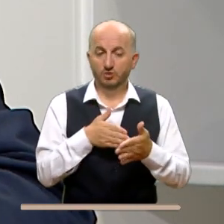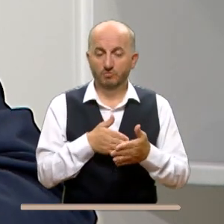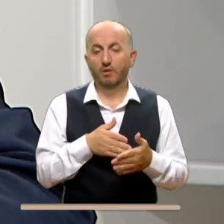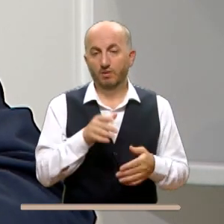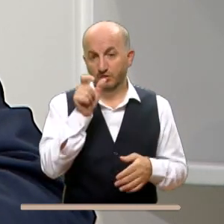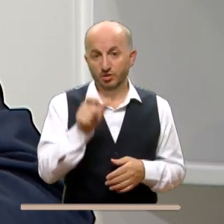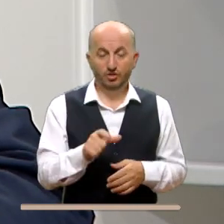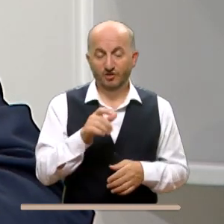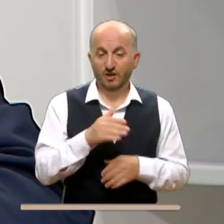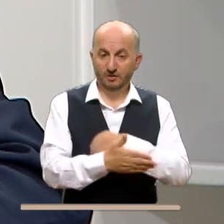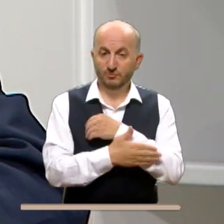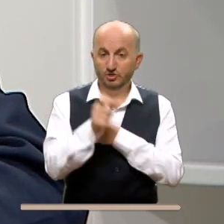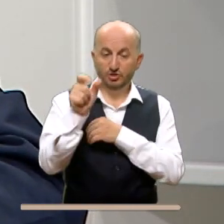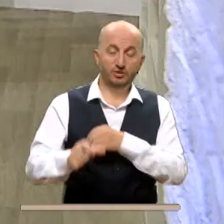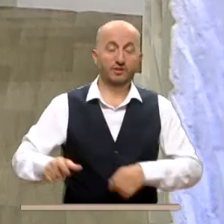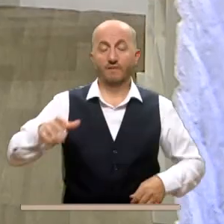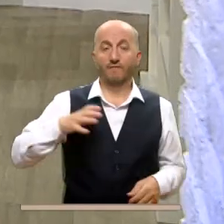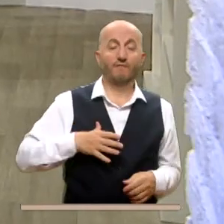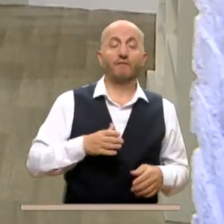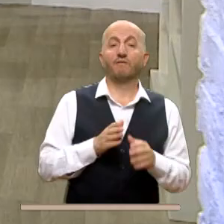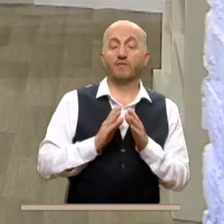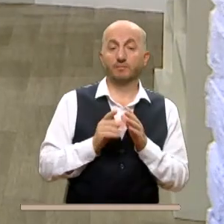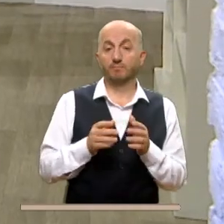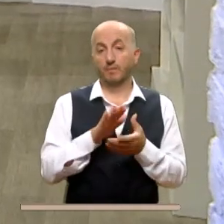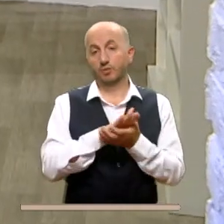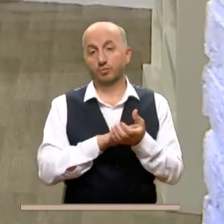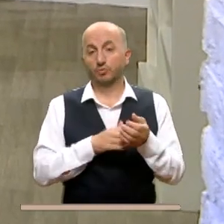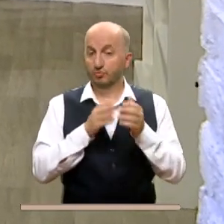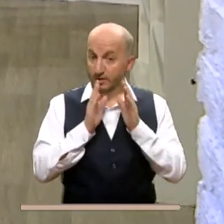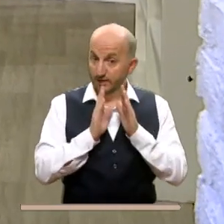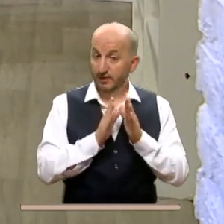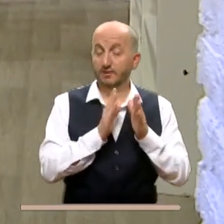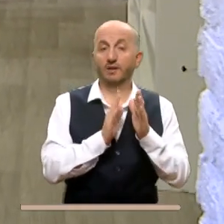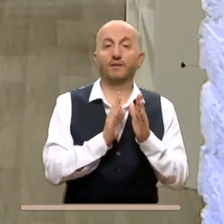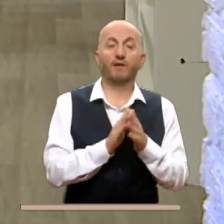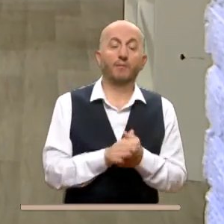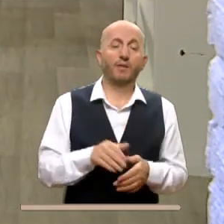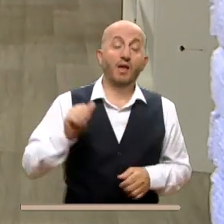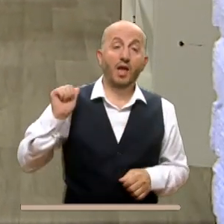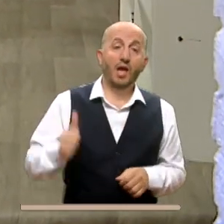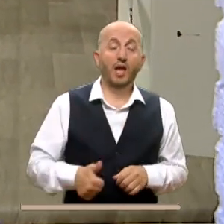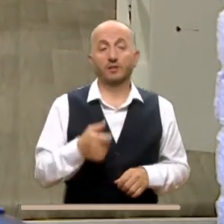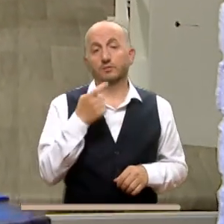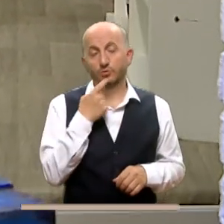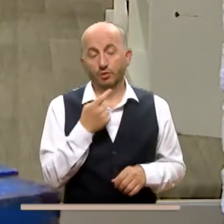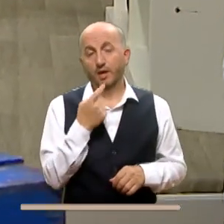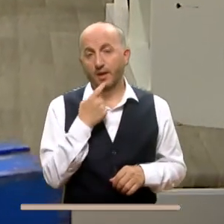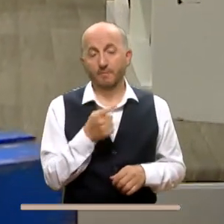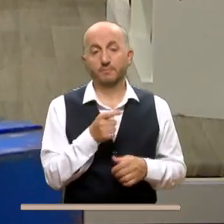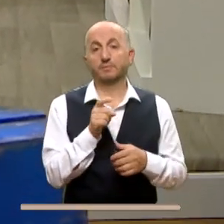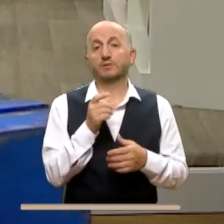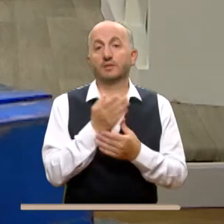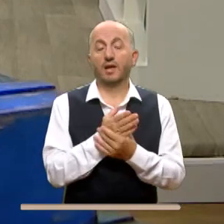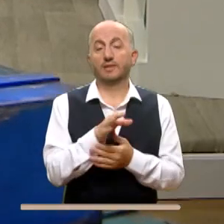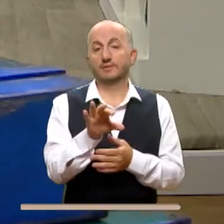vardır. Mezun oluncaya kadar bu danışmanlık süreci devam tabii, ediyor hocam? Devam ediyor tabii. Her dönem ders alma seçme dönemlerinde danışmanlarıyla